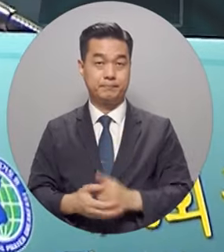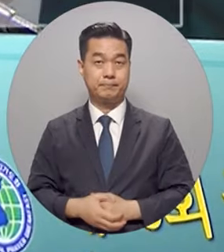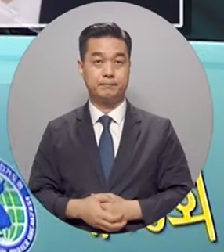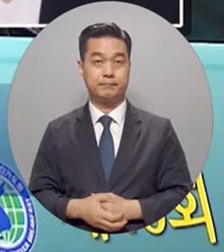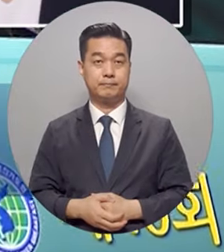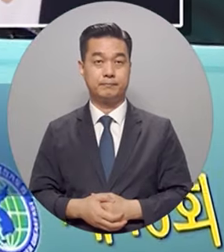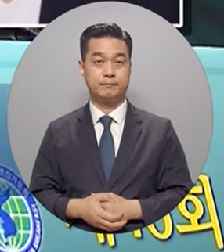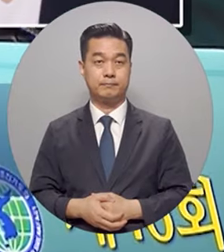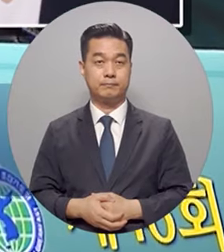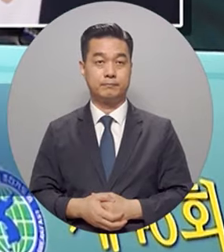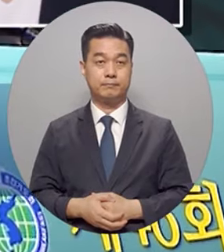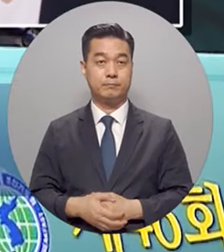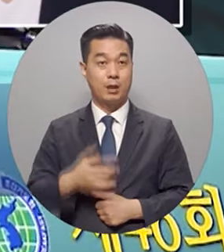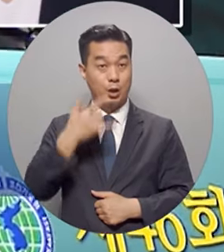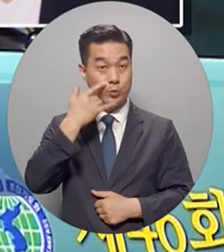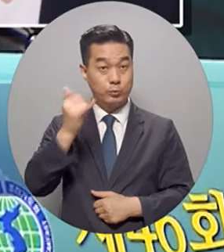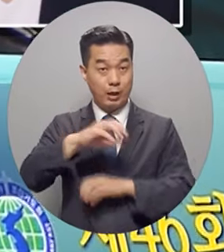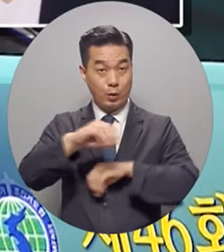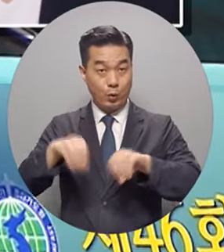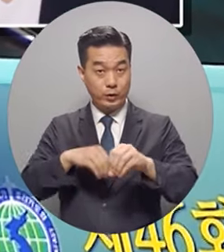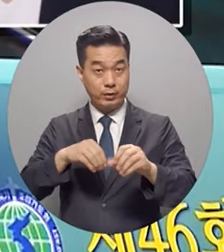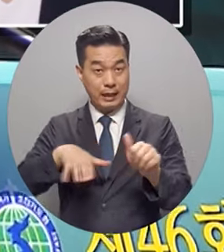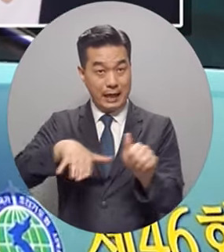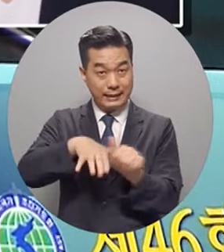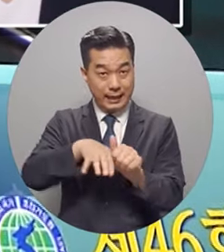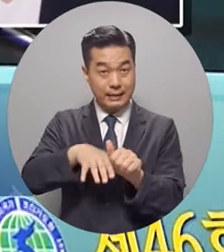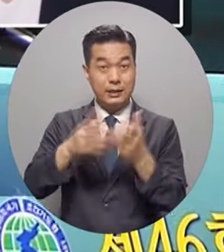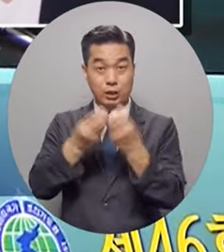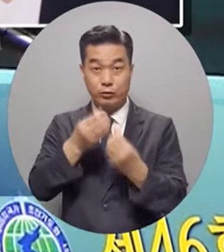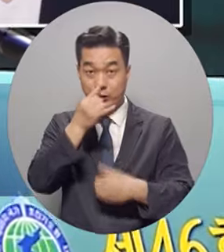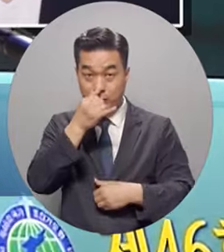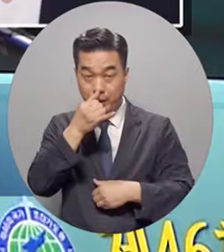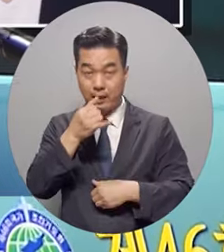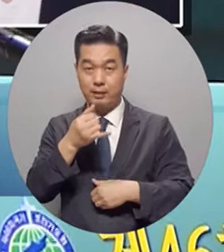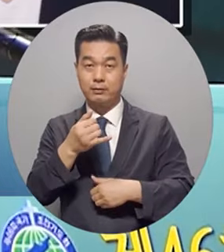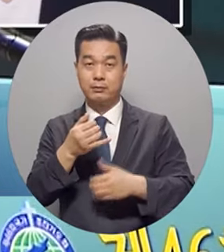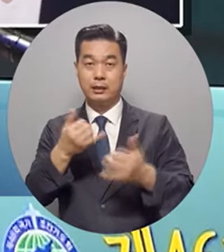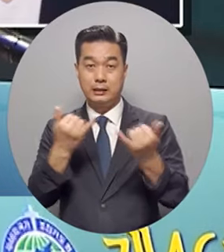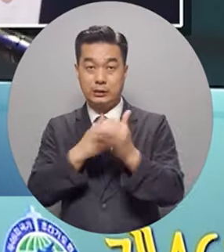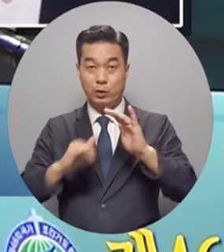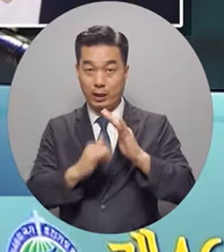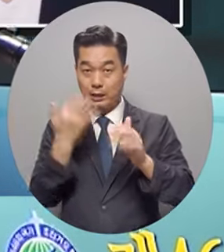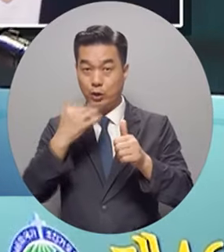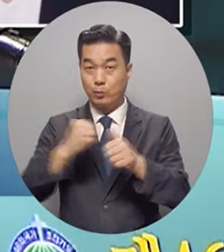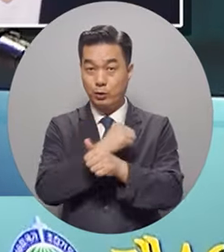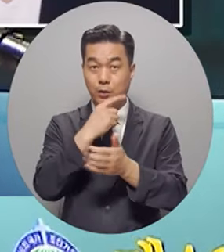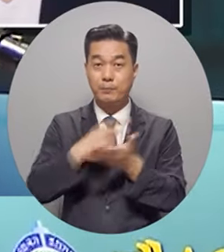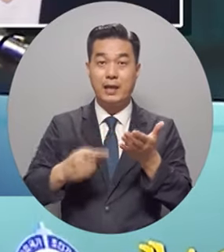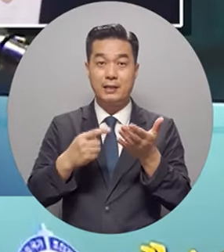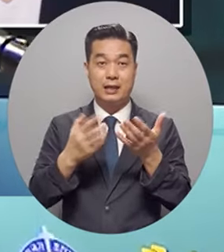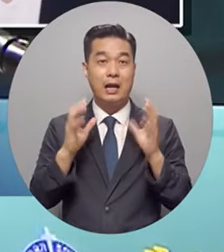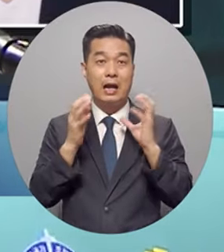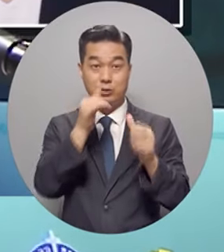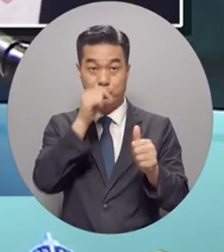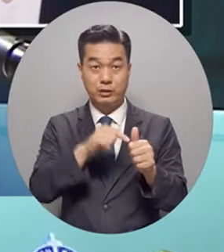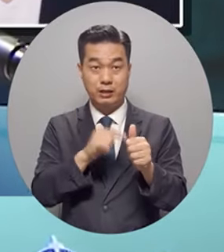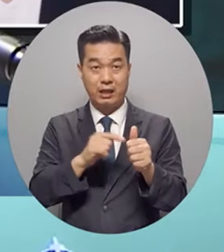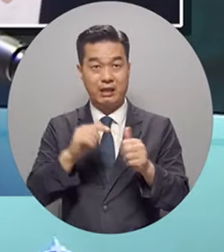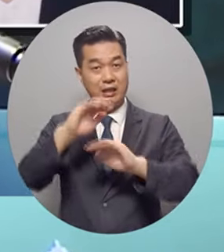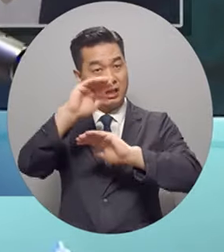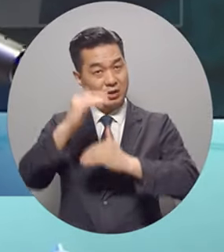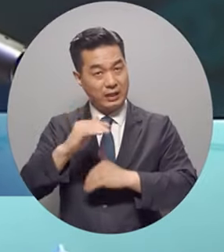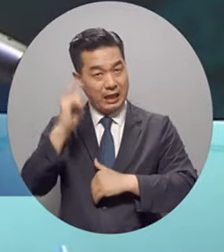부모가 오히려 학대 가해자인 아이들도 있습니다 특히 친족 성폭력 피해자인 아이들도 있는데 이런 상황을 전혀 고려하지 않는